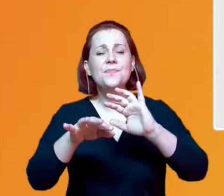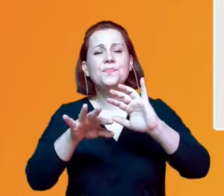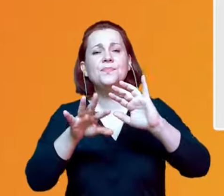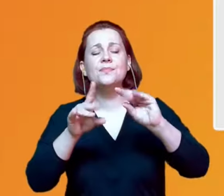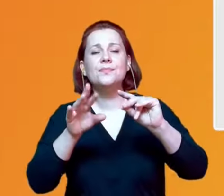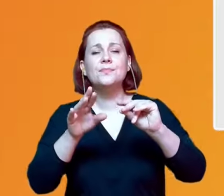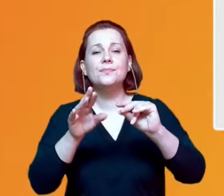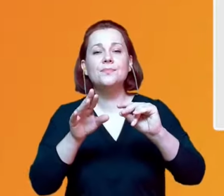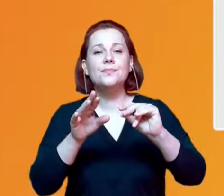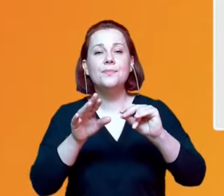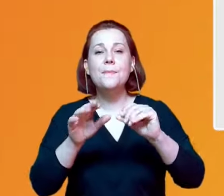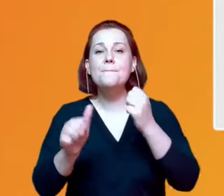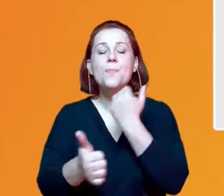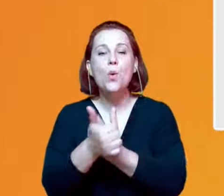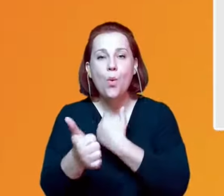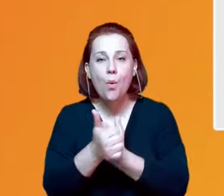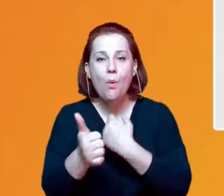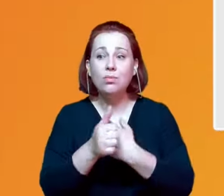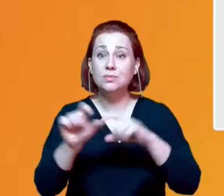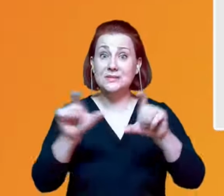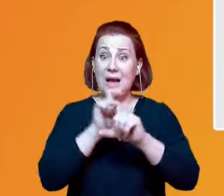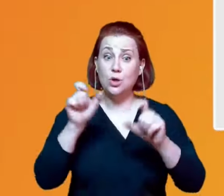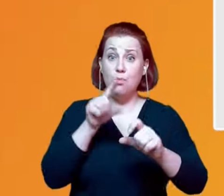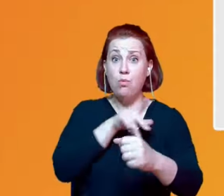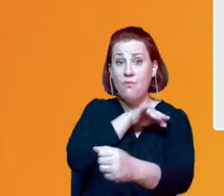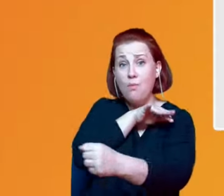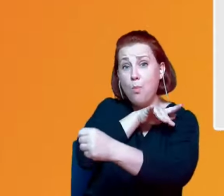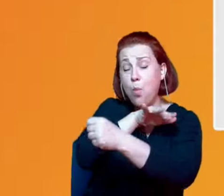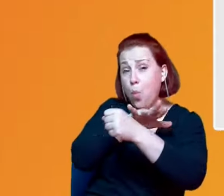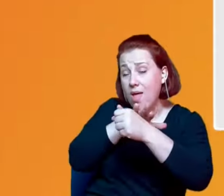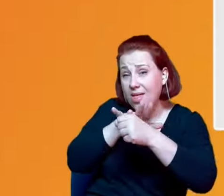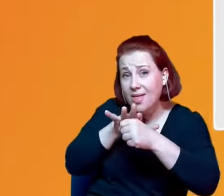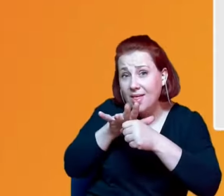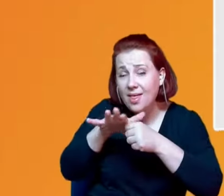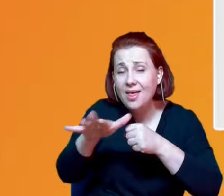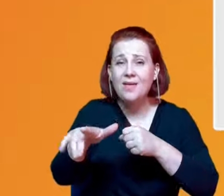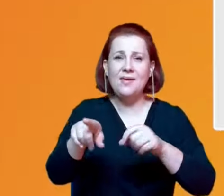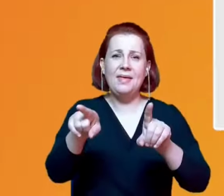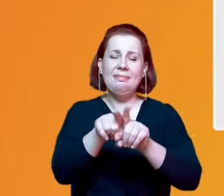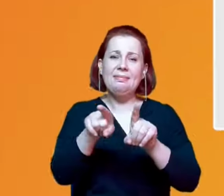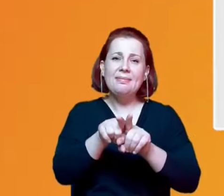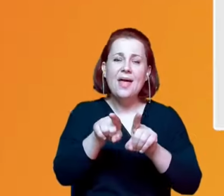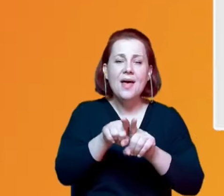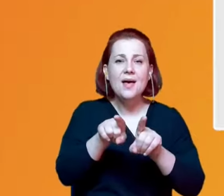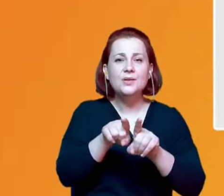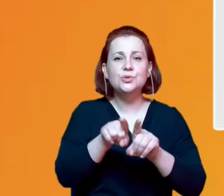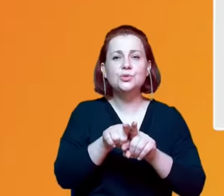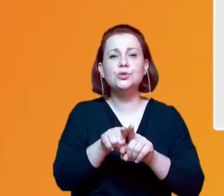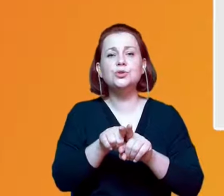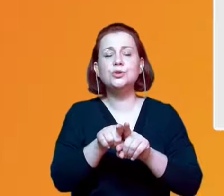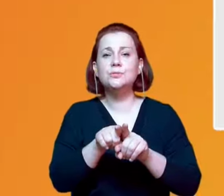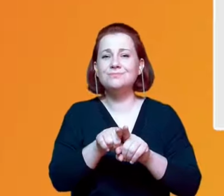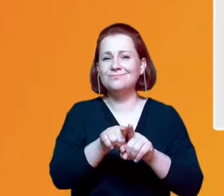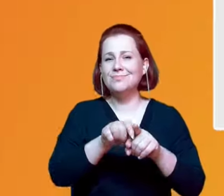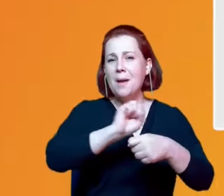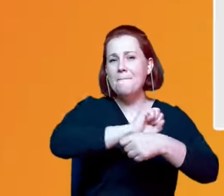trwającym wciąż wpływem i takim odciśnięciem się